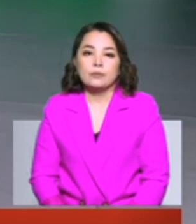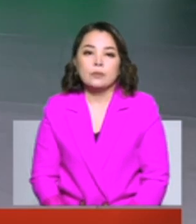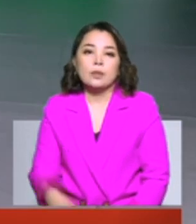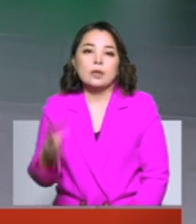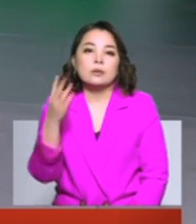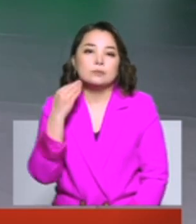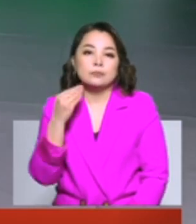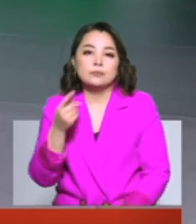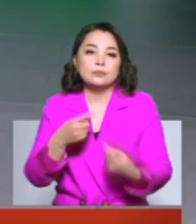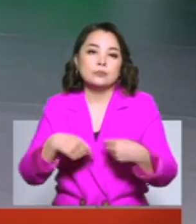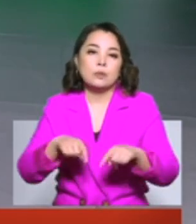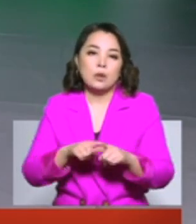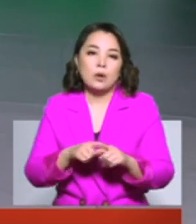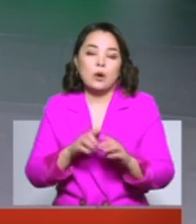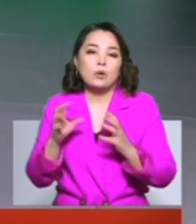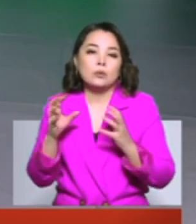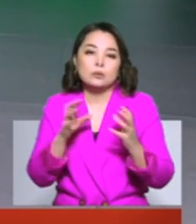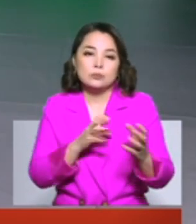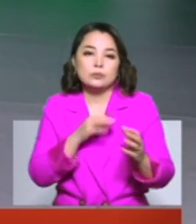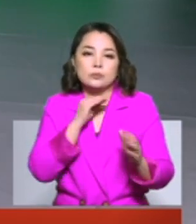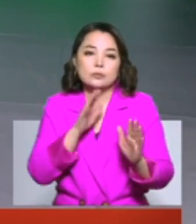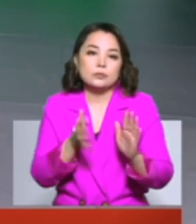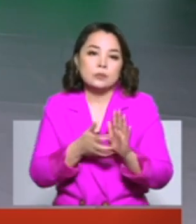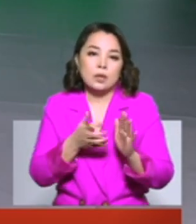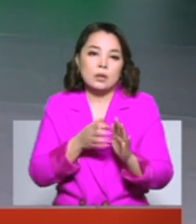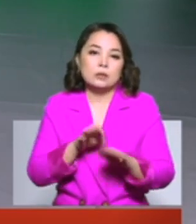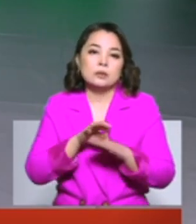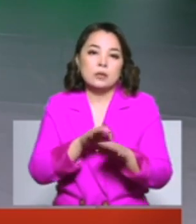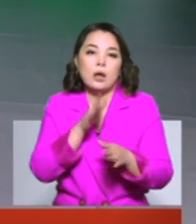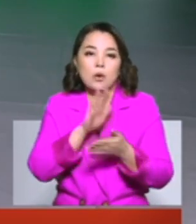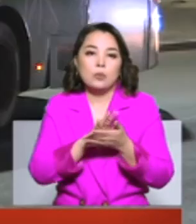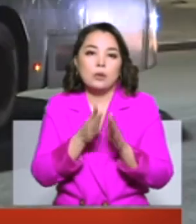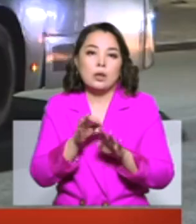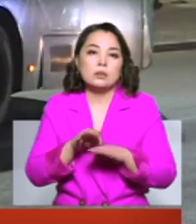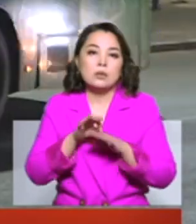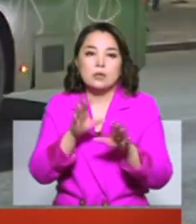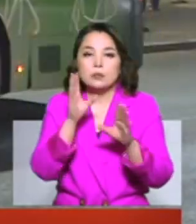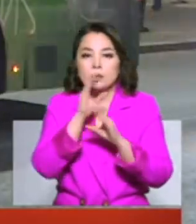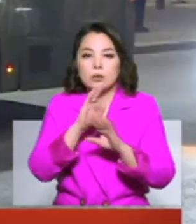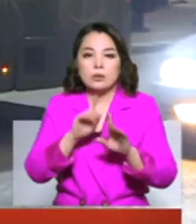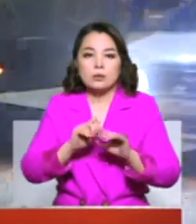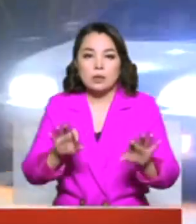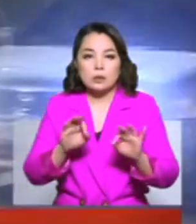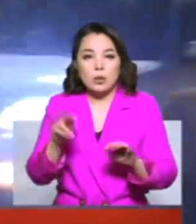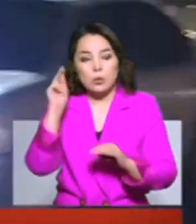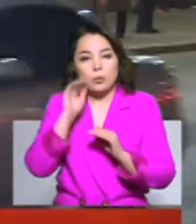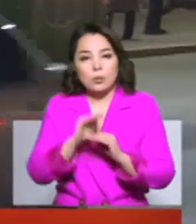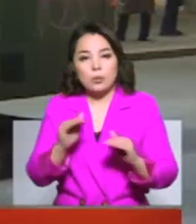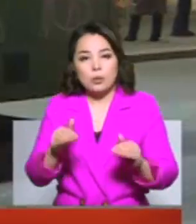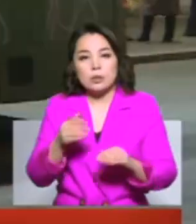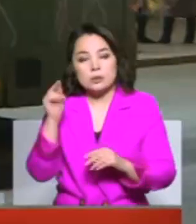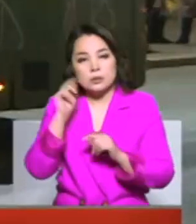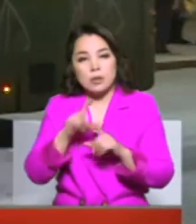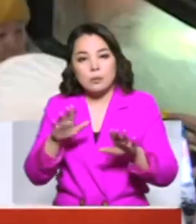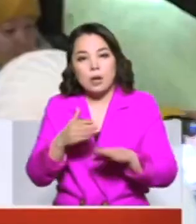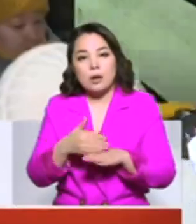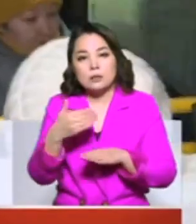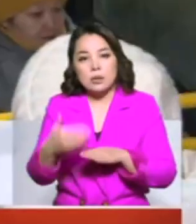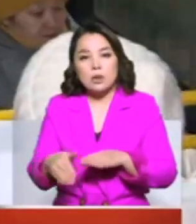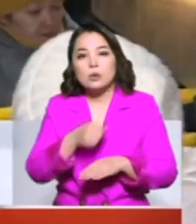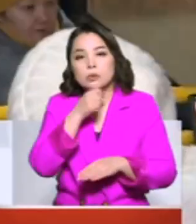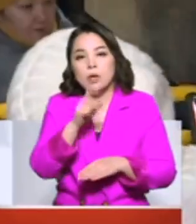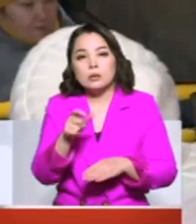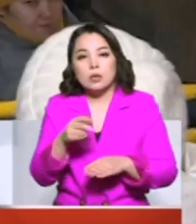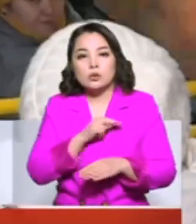Ал Алматыда қоғамдық көлік тапшы. Осылай деген тұрғындары діттеген жеріне уақытылы жете алмайтындарын айтады. Оқушылар сабаққа кешіксе, ересектер жұмысынан